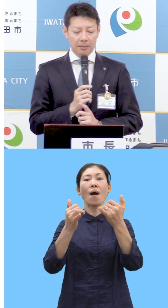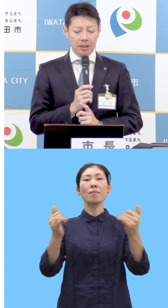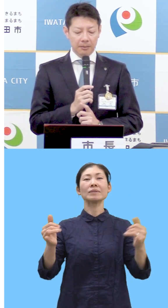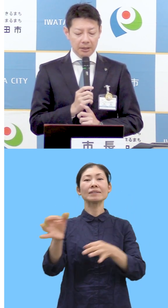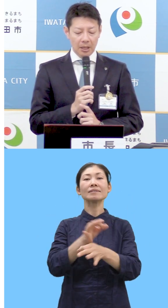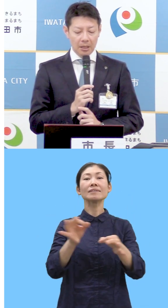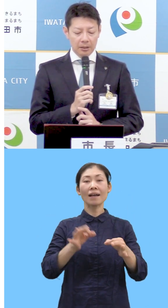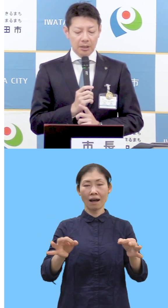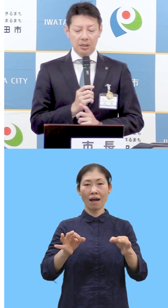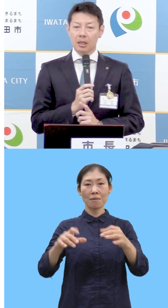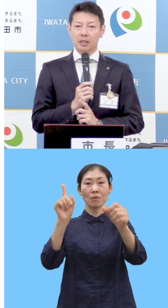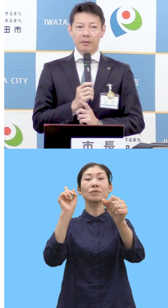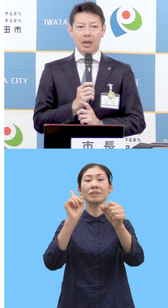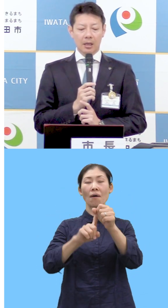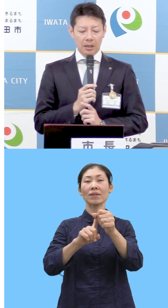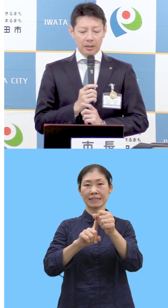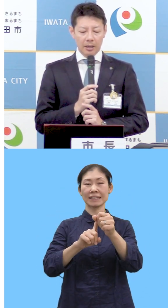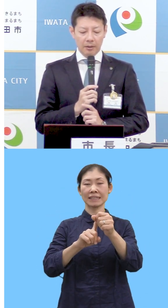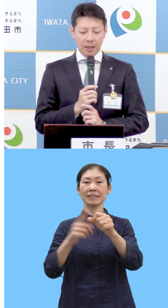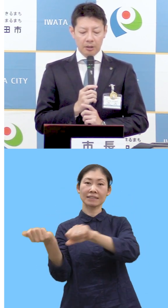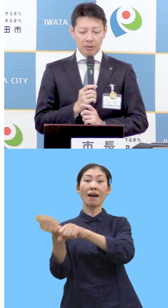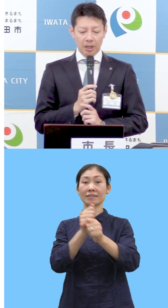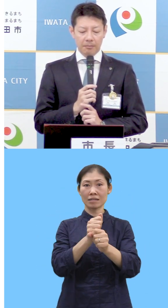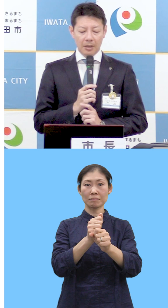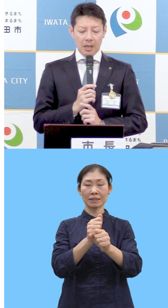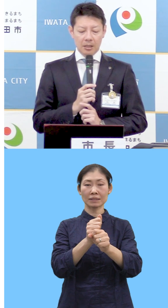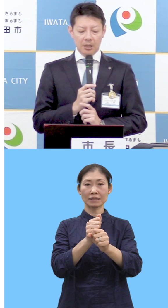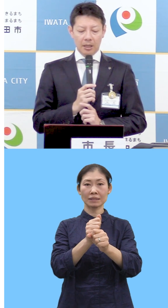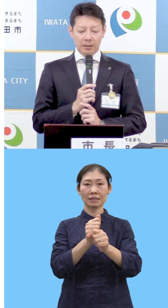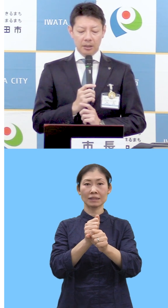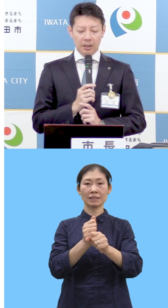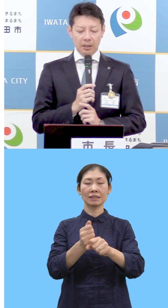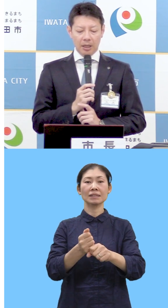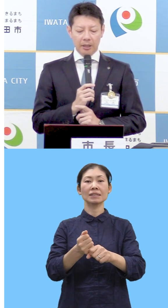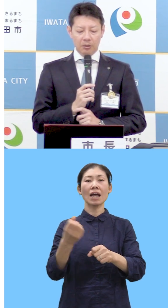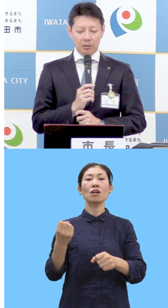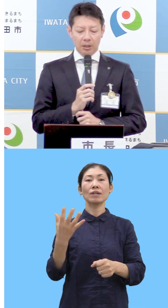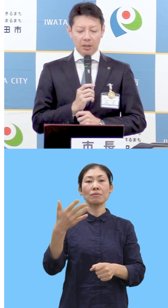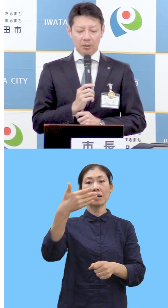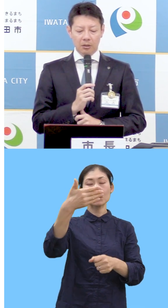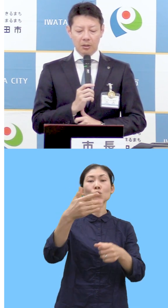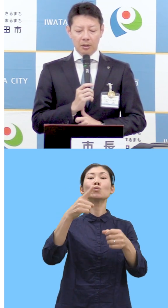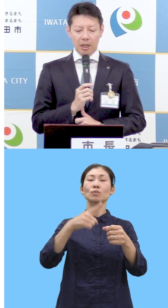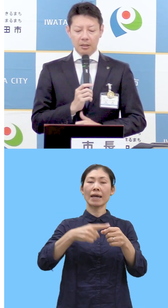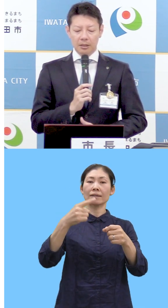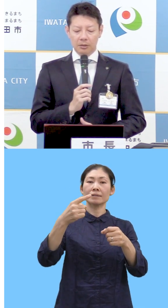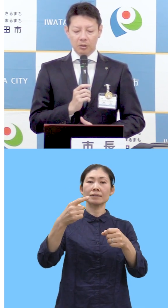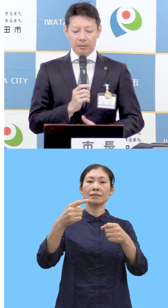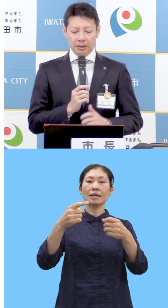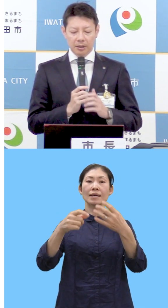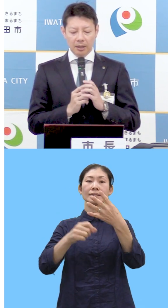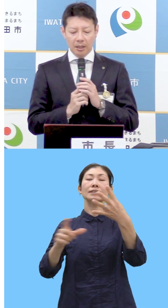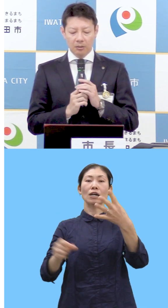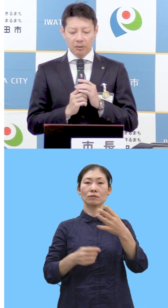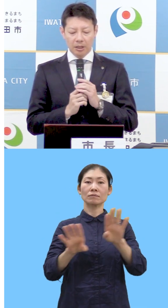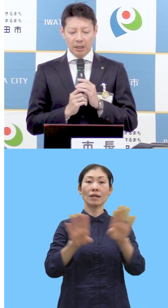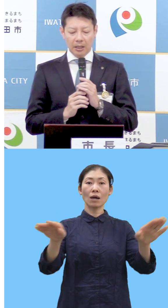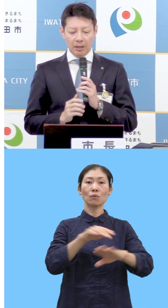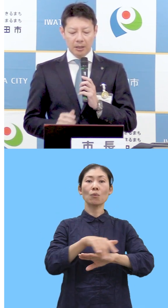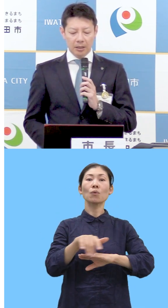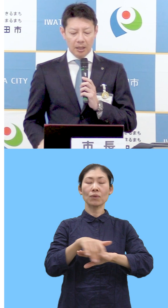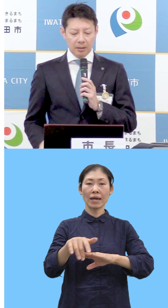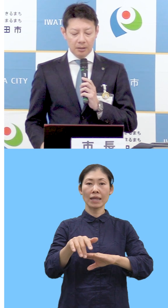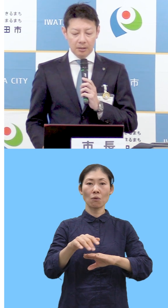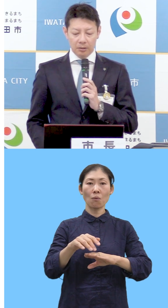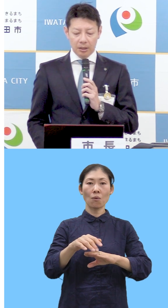目指してまいります。で、新園舎は令和9年4月に開校予定の県立特別支援学校北